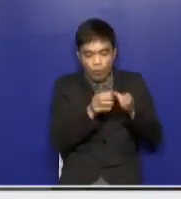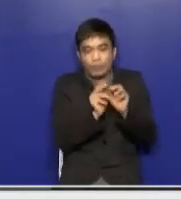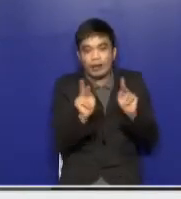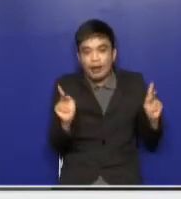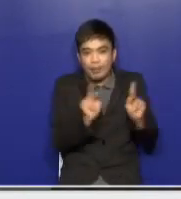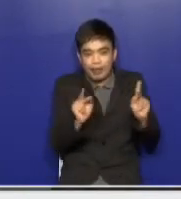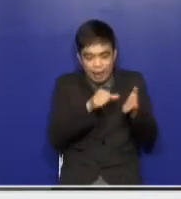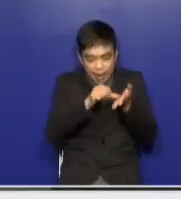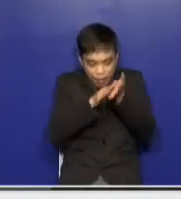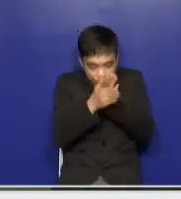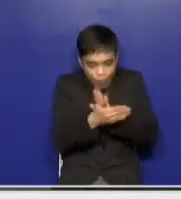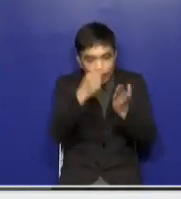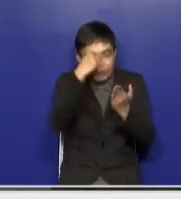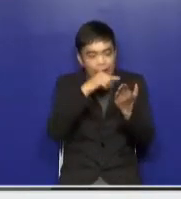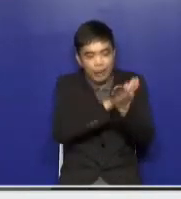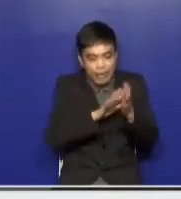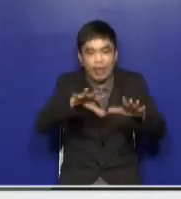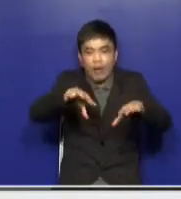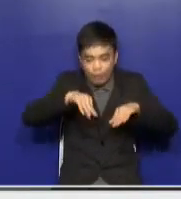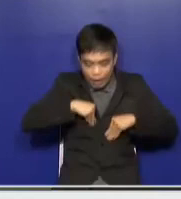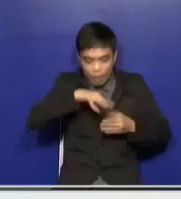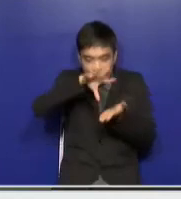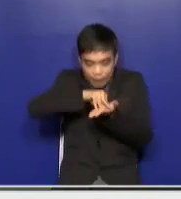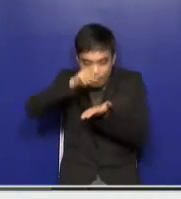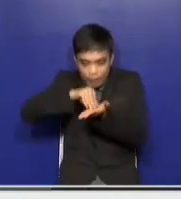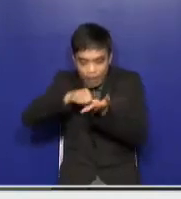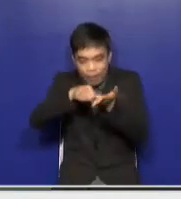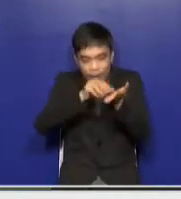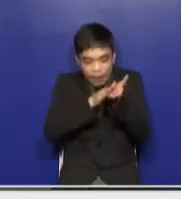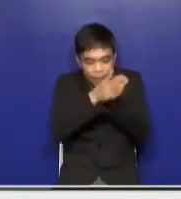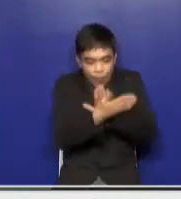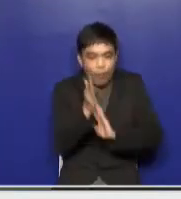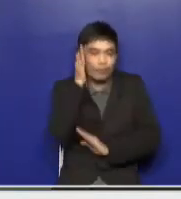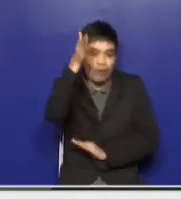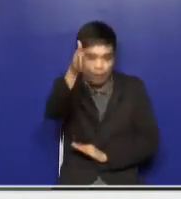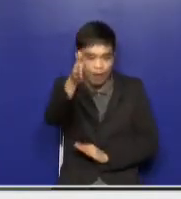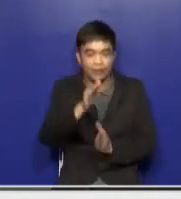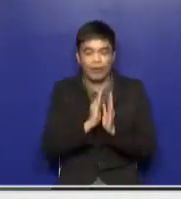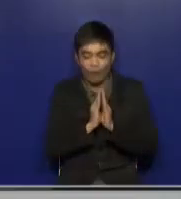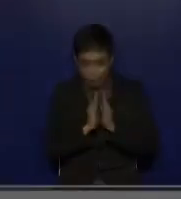รับข้อคิดเห็นพวกนี้ไปนะครับแล้วก็ไปปรับปรุงการทำงานต่อไปครับขอบพระคุณมากครับ